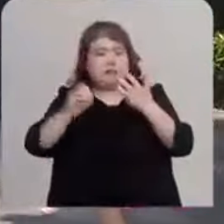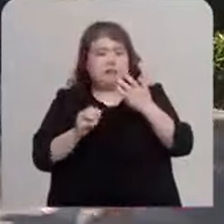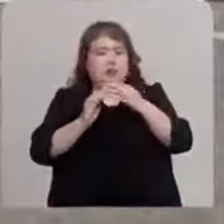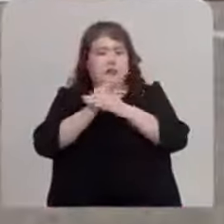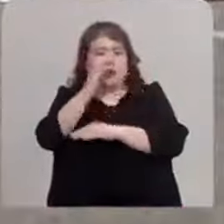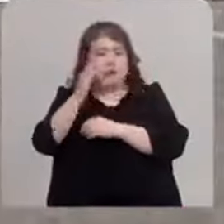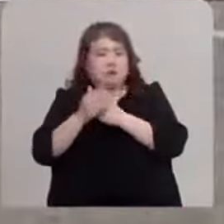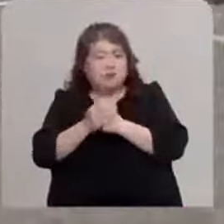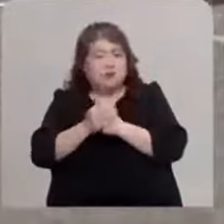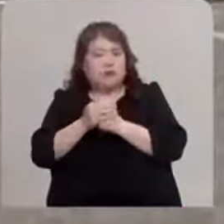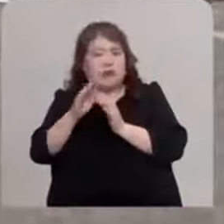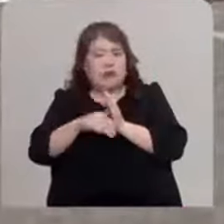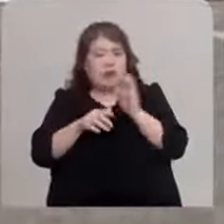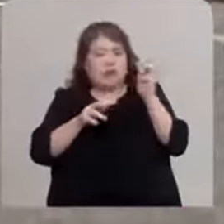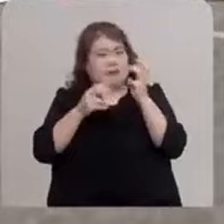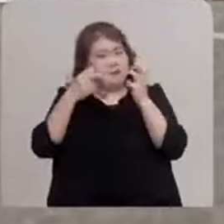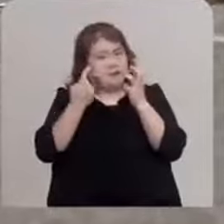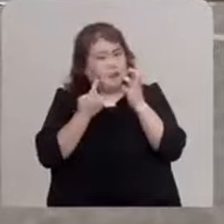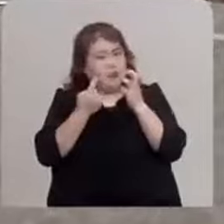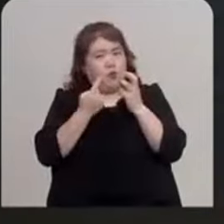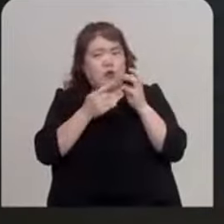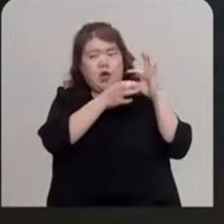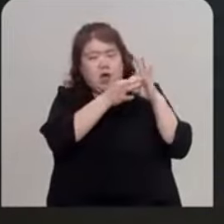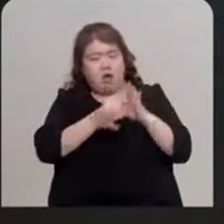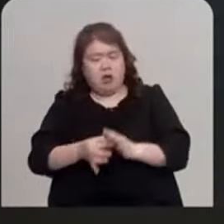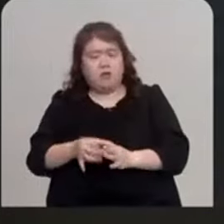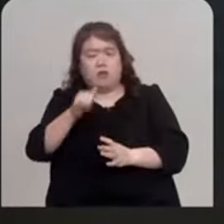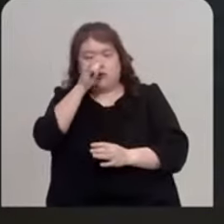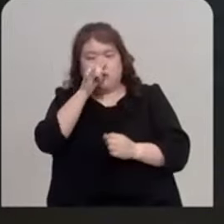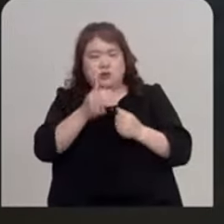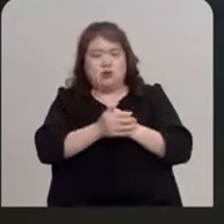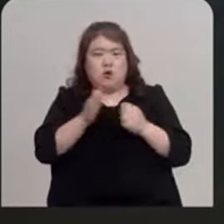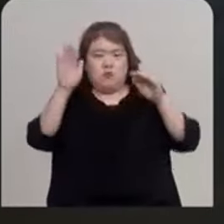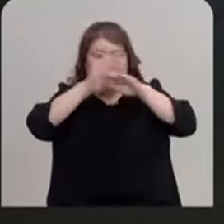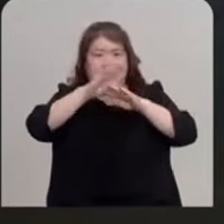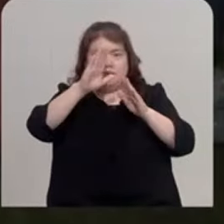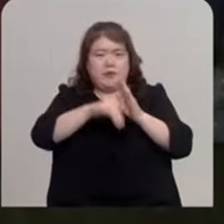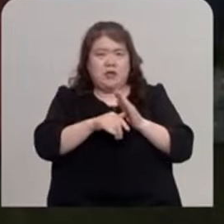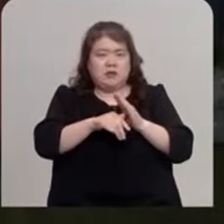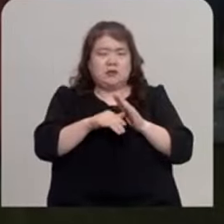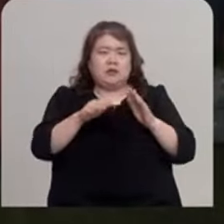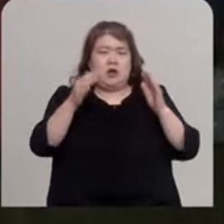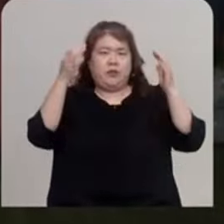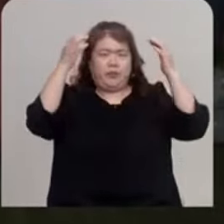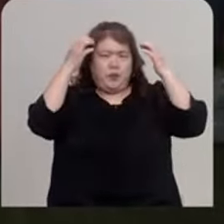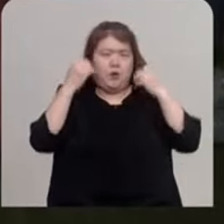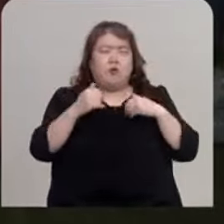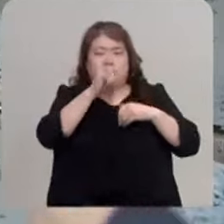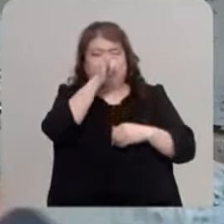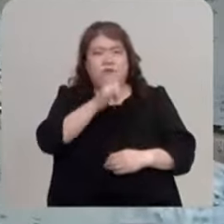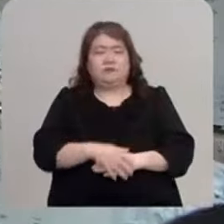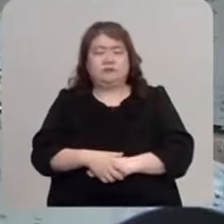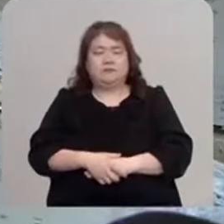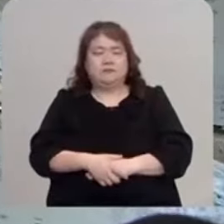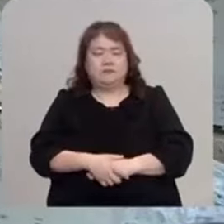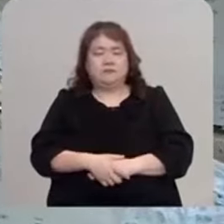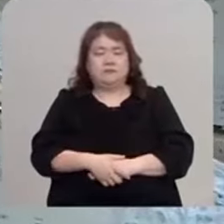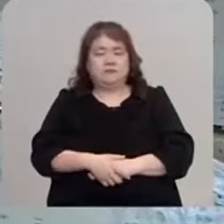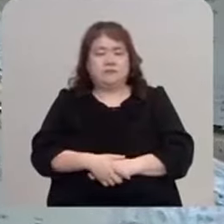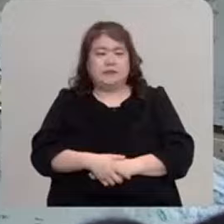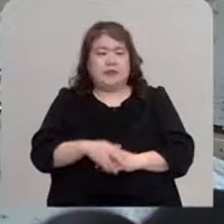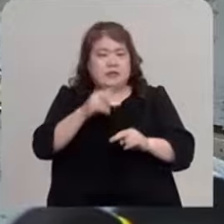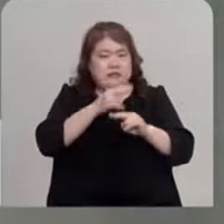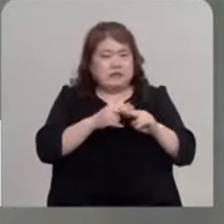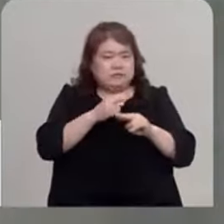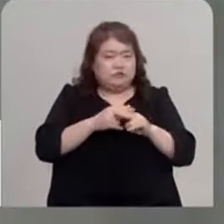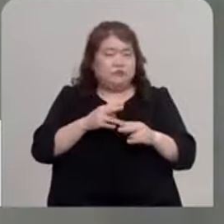실효 수도에 30도 한락 기온이 이어지는데다 밤에는 곳에 따라 열대야 현상까지 나타나기 때문입니다 식품